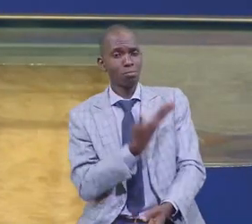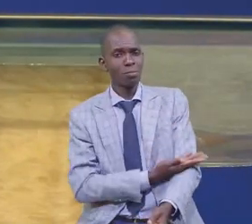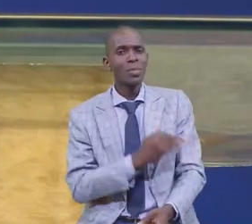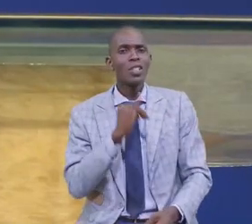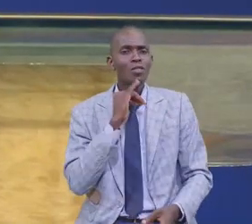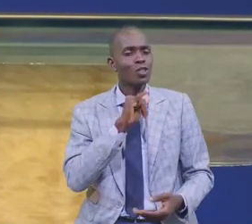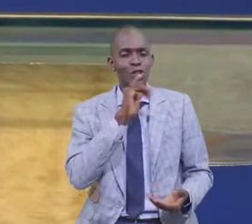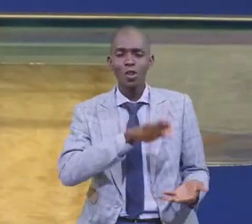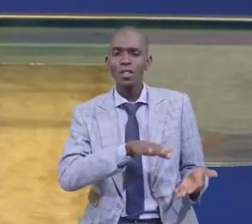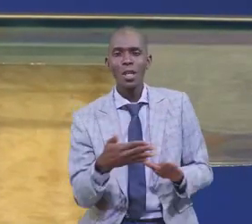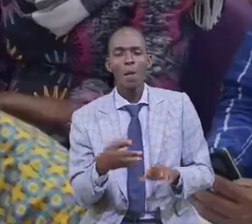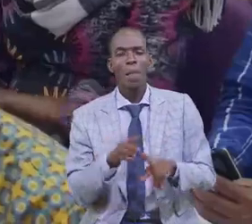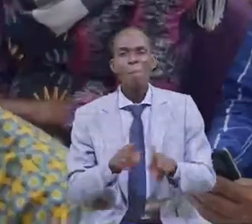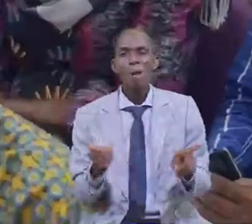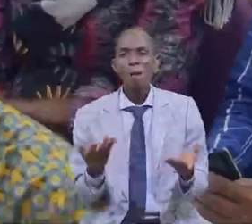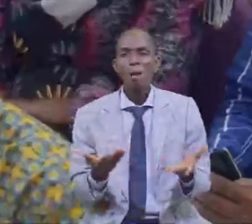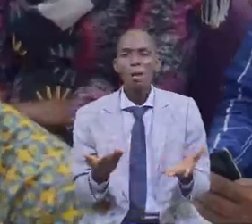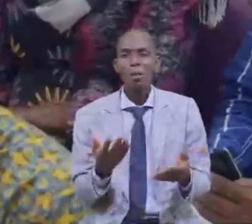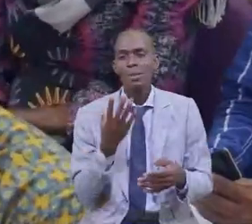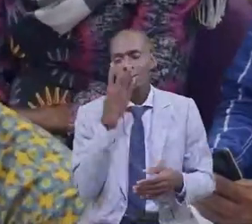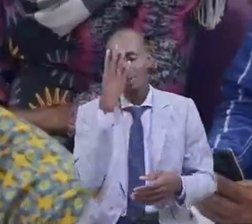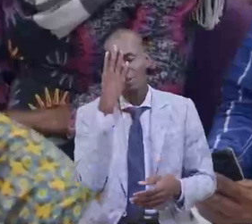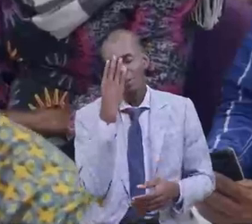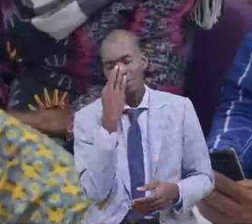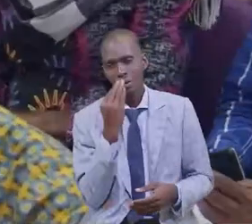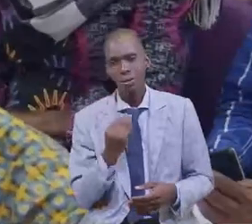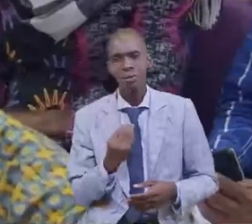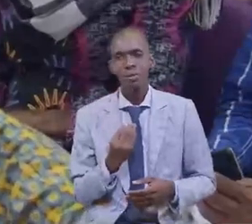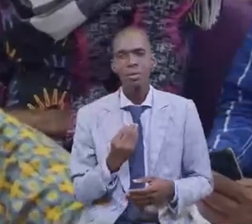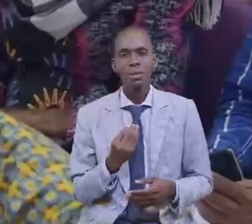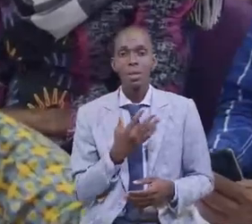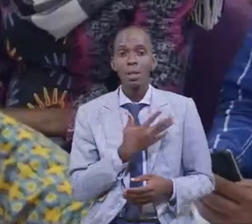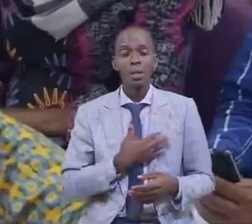pas morte, mais quelqu'un me dit, elle dort. »